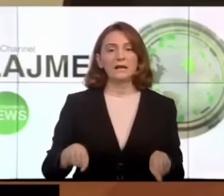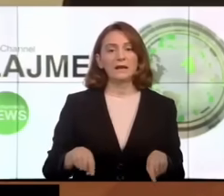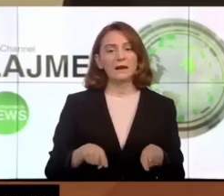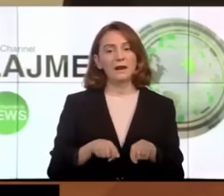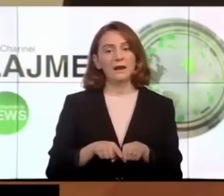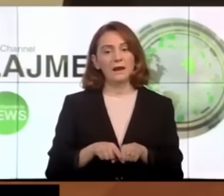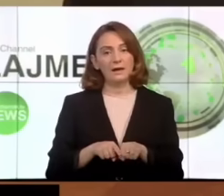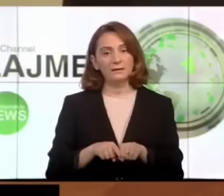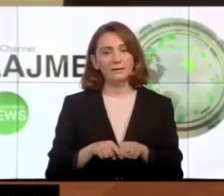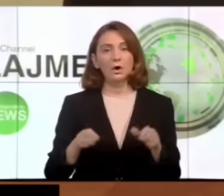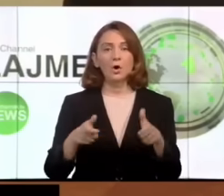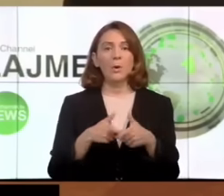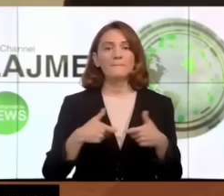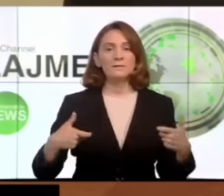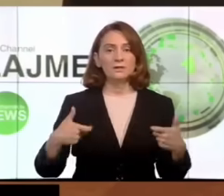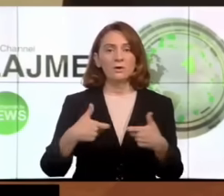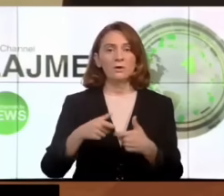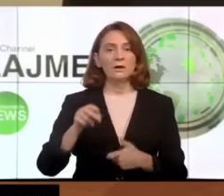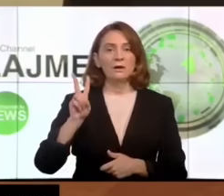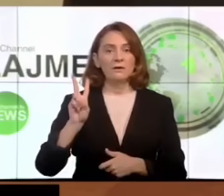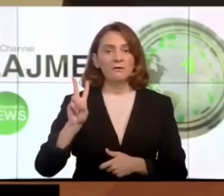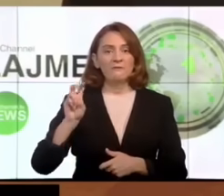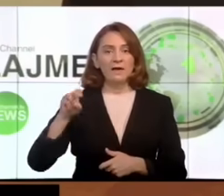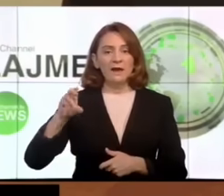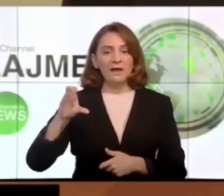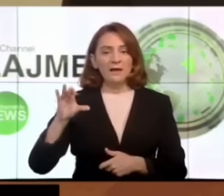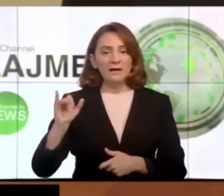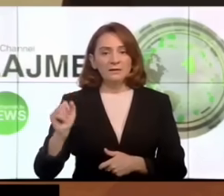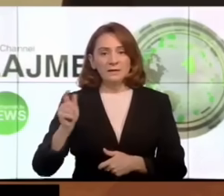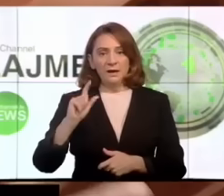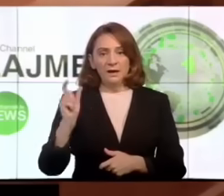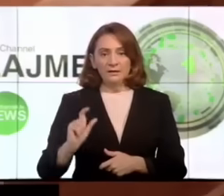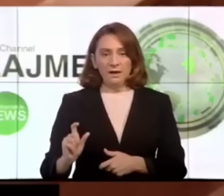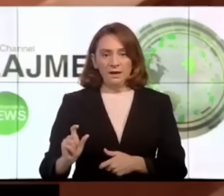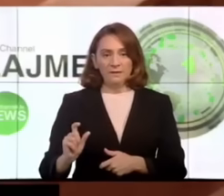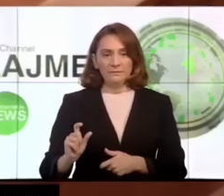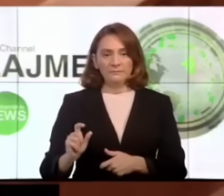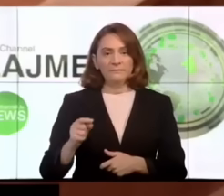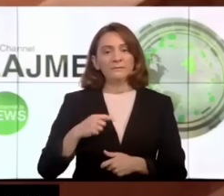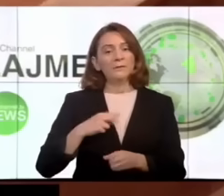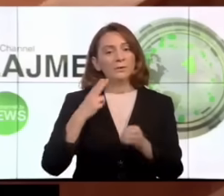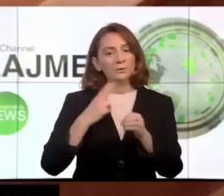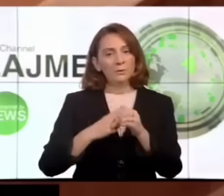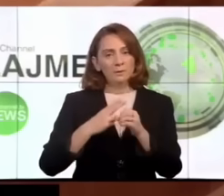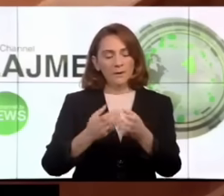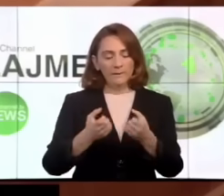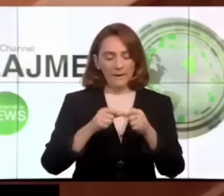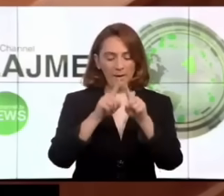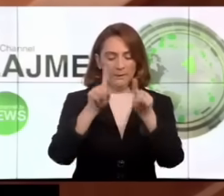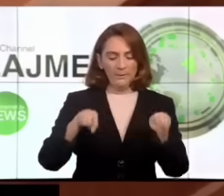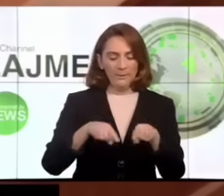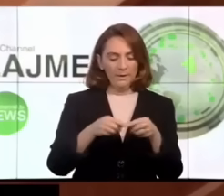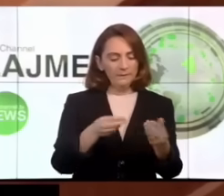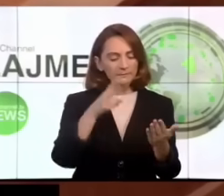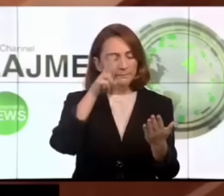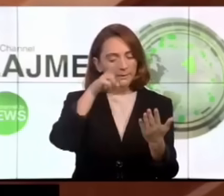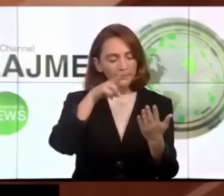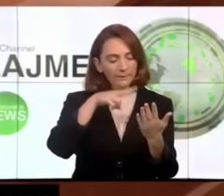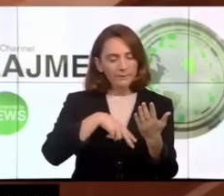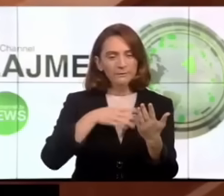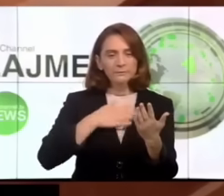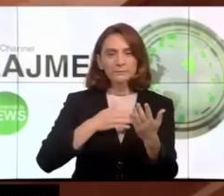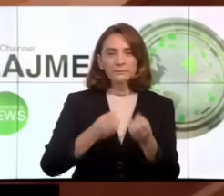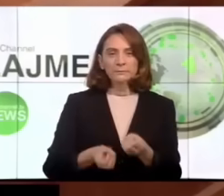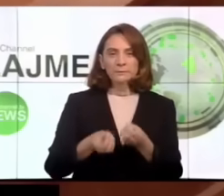për çështjen e mandatit të deputetes socialiste. Top Channel ka shkresën e dërguar sot prej kryeparlamentares, e cila kërkon sqarime për